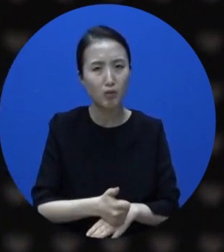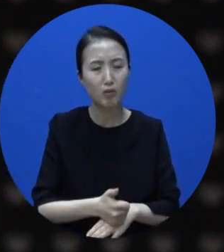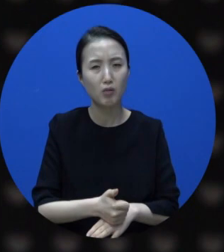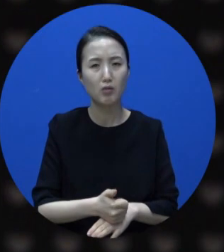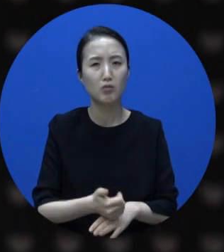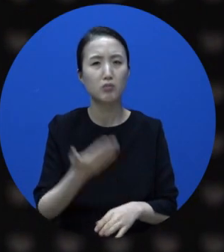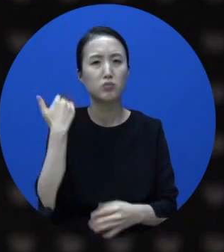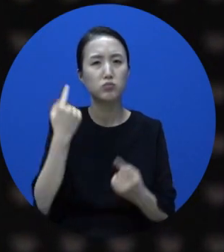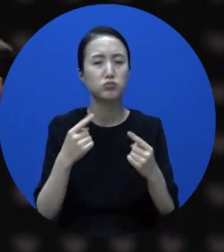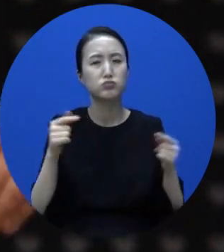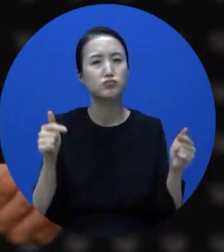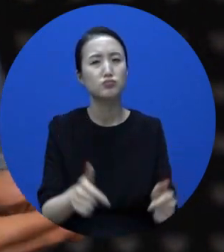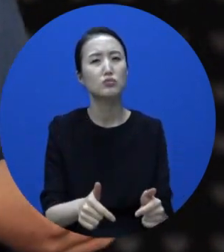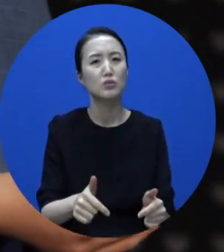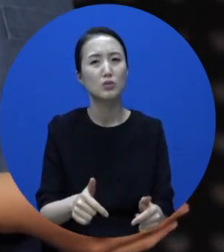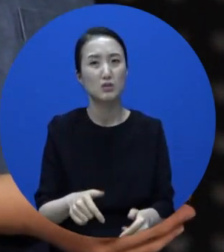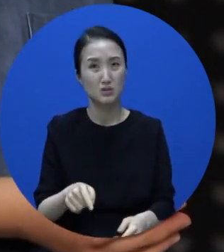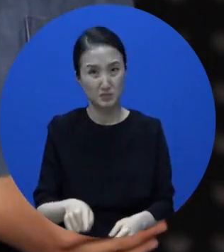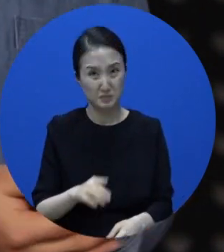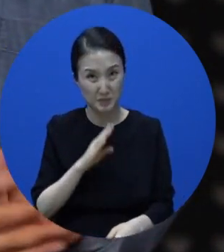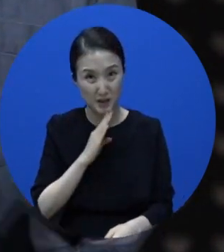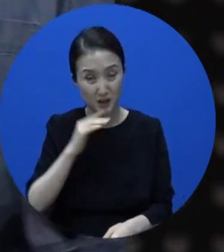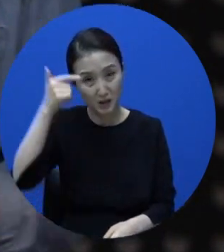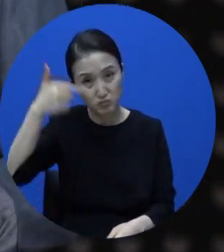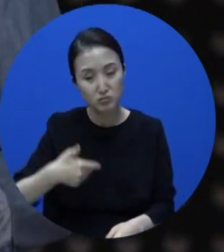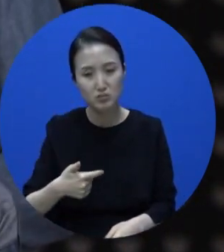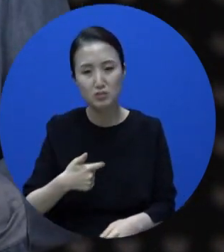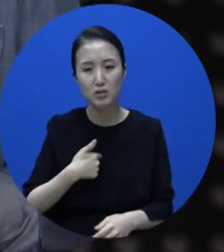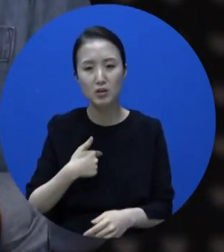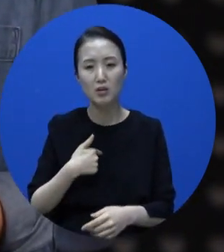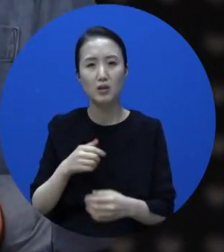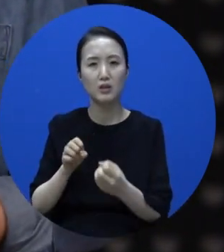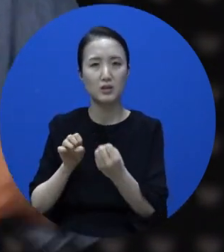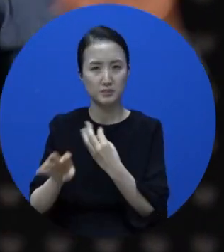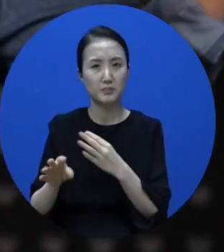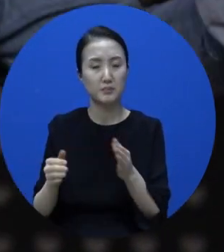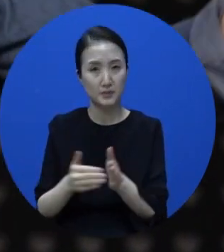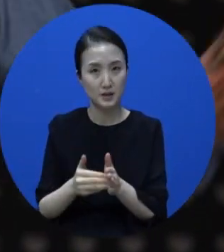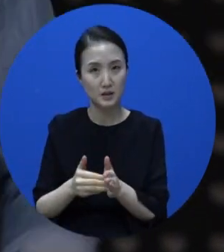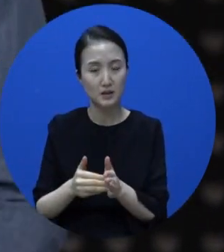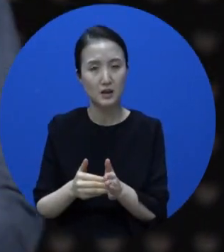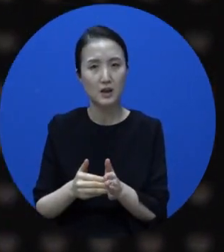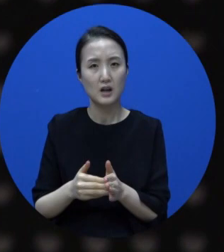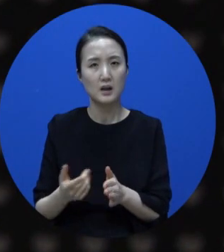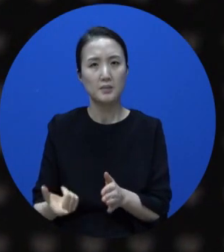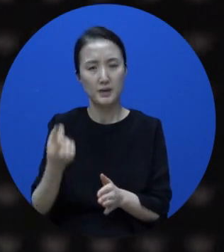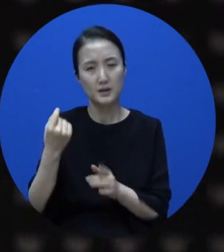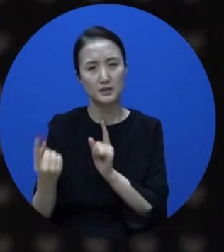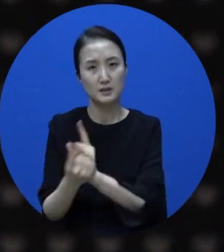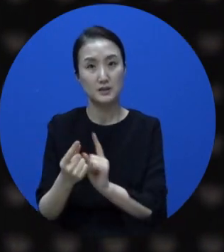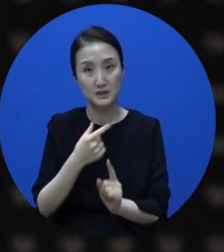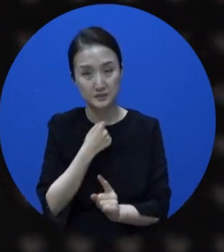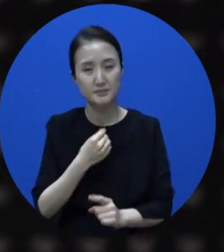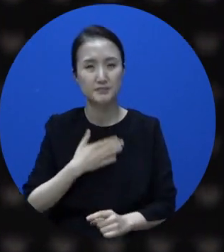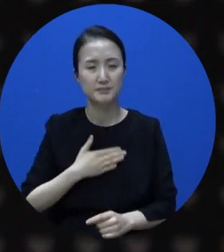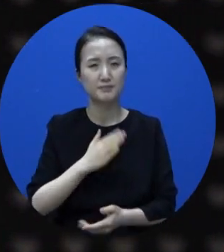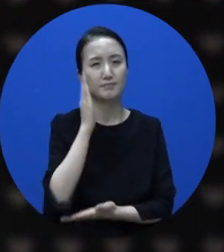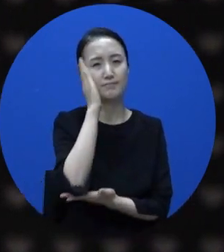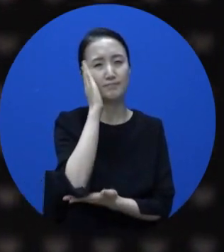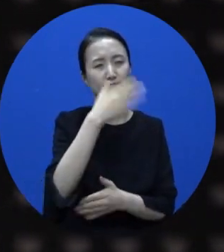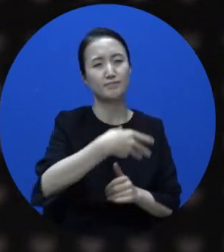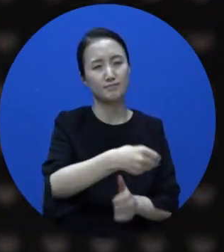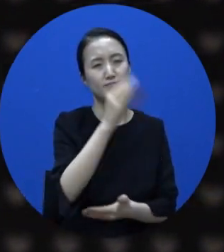전화가 왔어 그 답변을 했습니다 까 바로 인터뷰를 하지요 그래서 강연 끝나고 바로 인터뷰했습니다